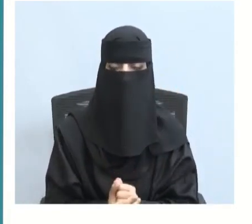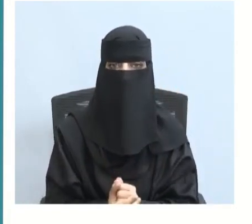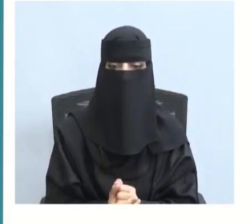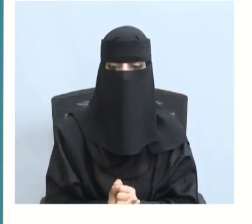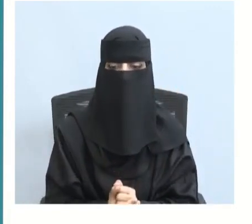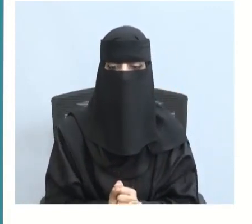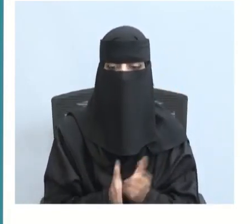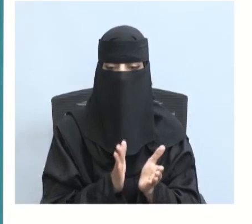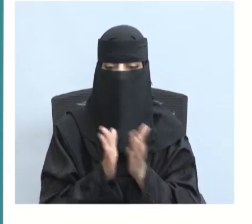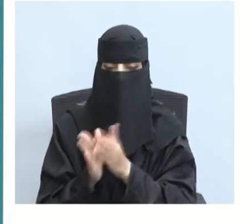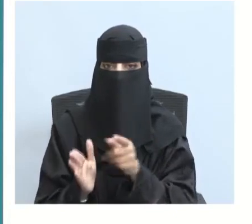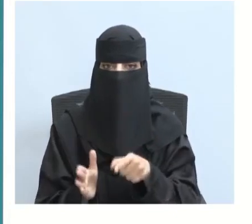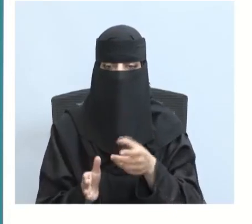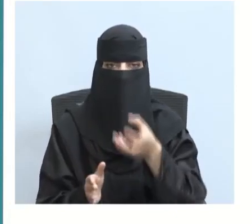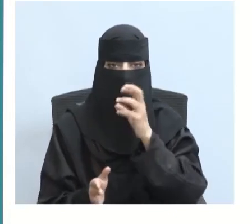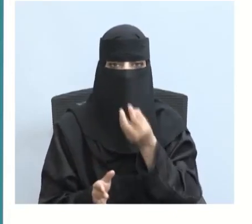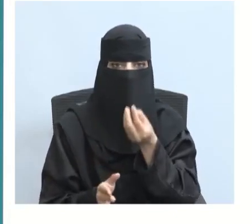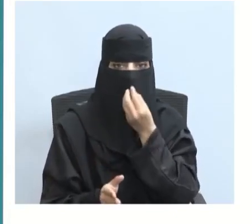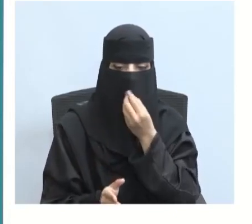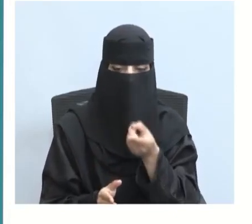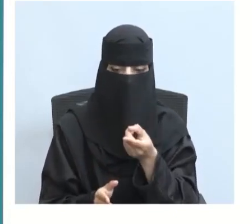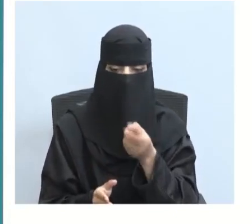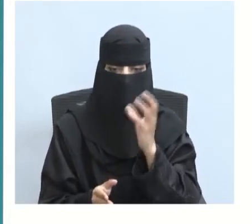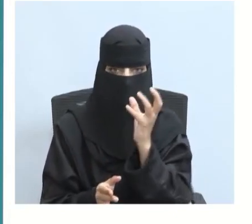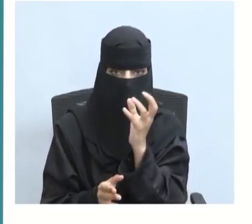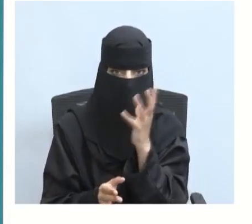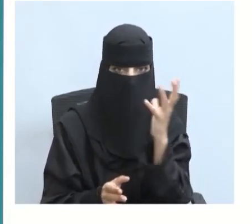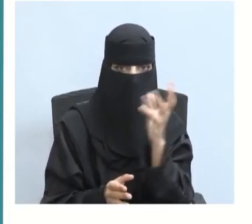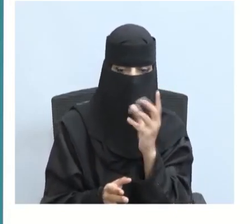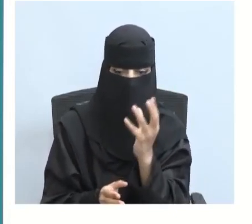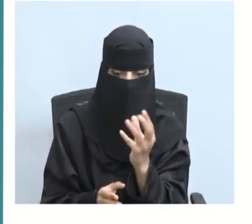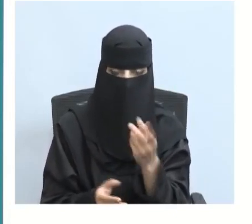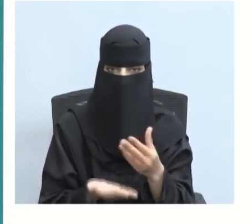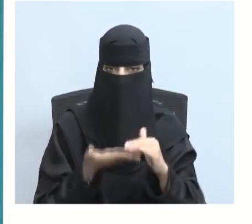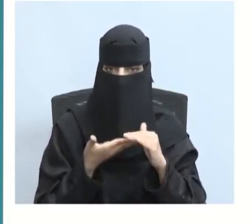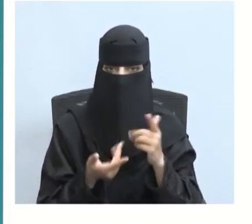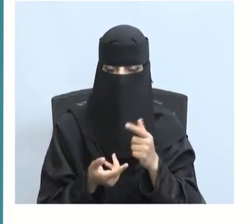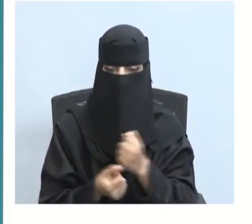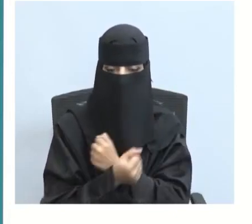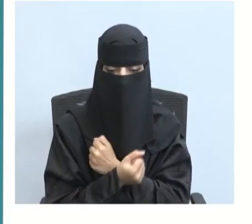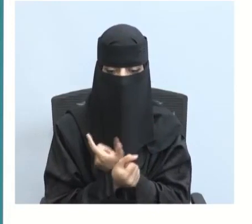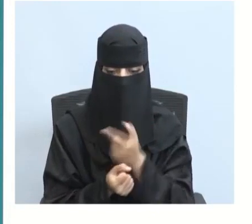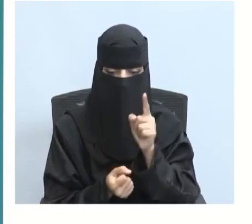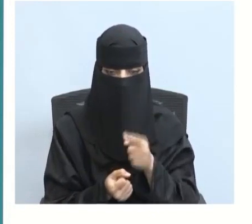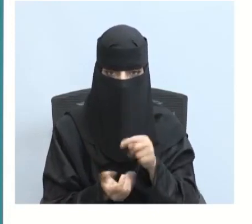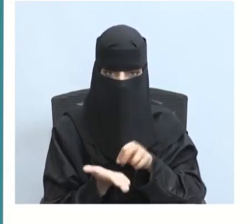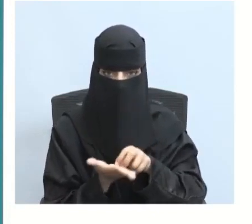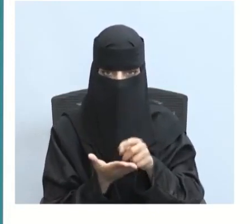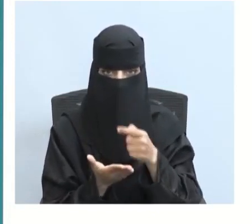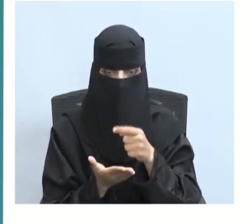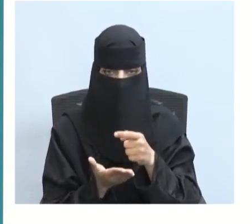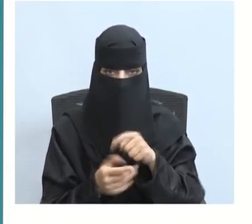الاسعار تناول تفاحه متوسطه الحجم تعطي طاقه تكفي لماذا المشي